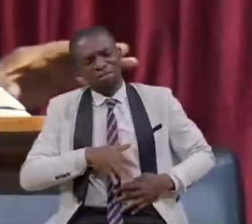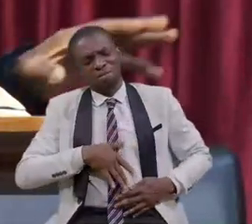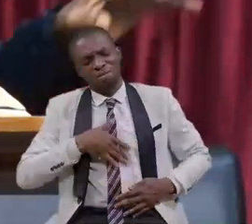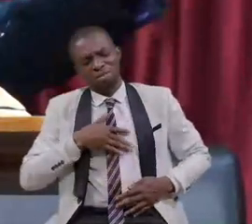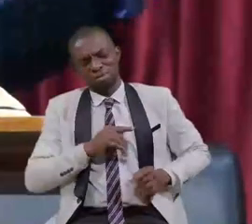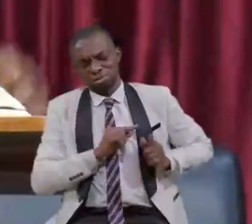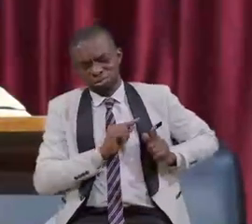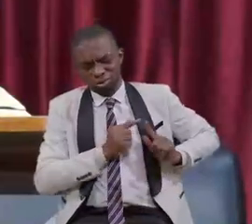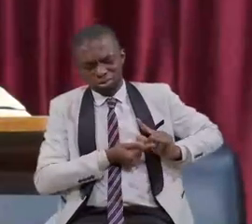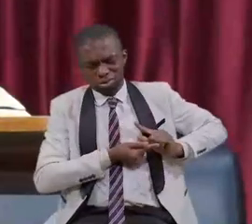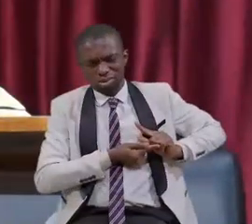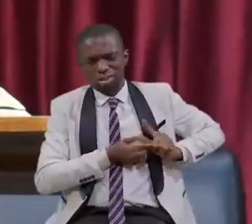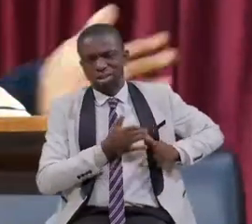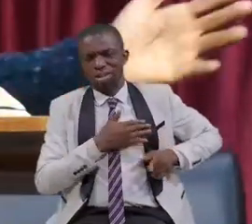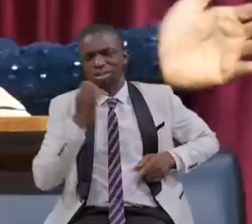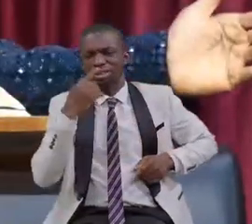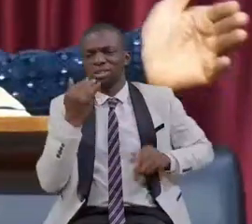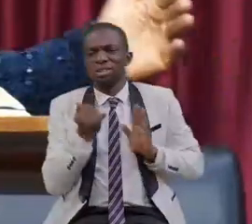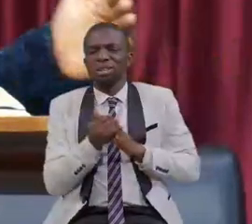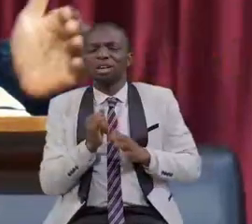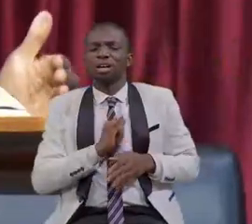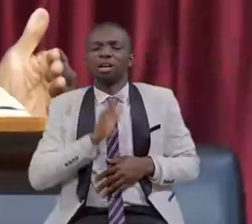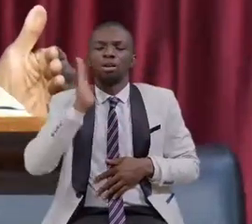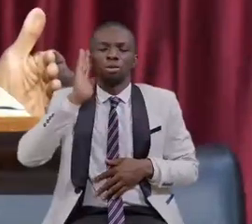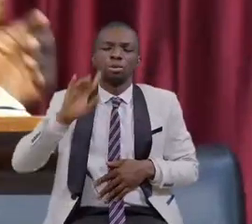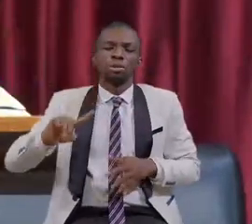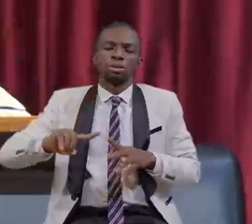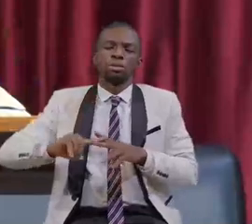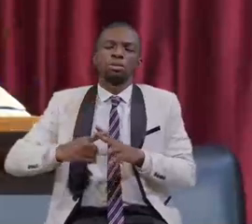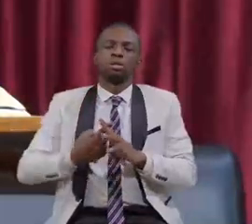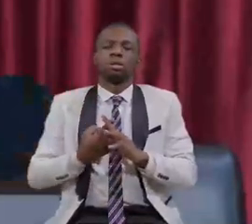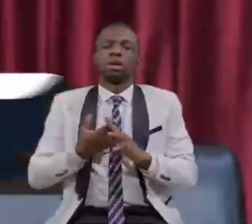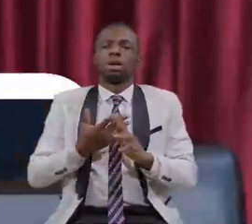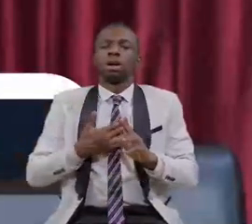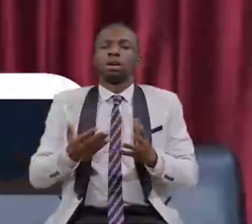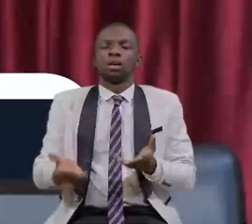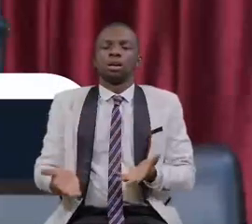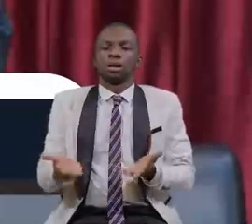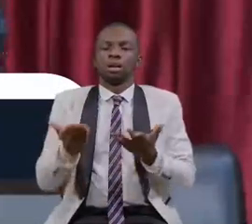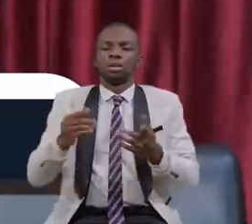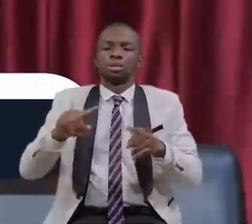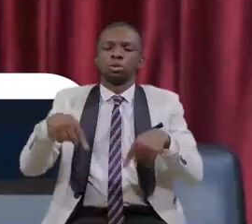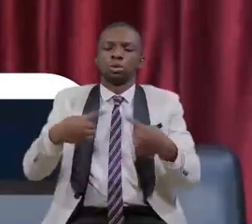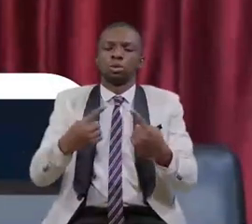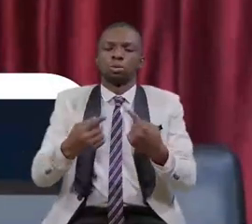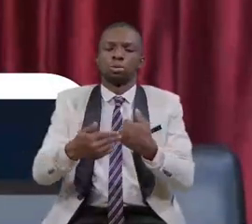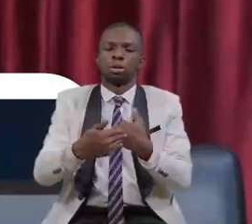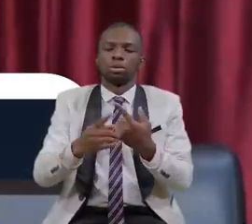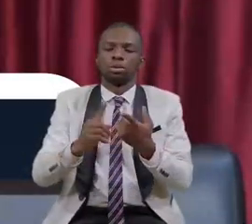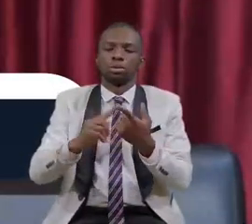Je dis, je vais me lever, j'irai vers Dieu. Il vient. Il dit,